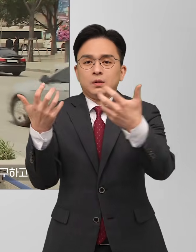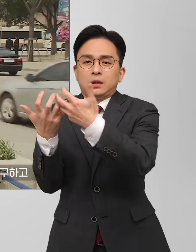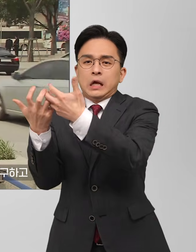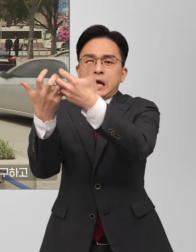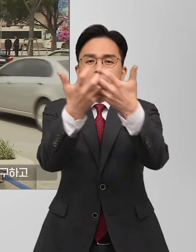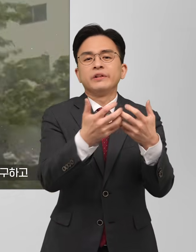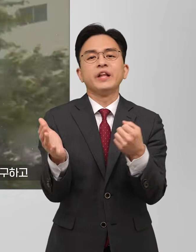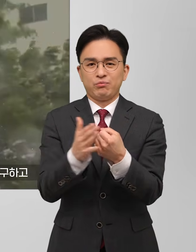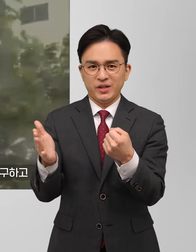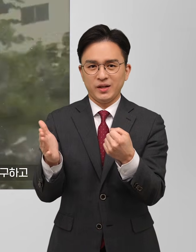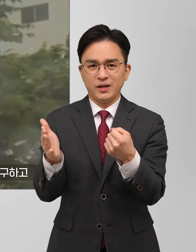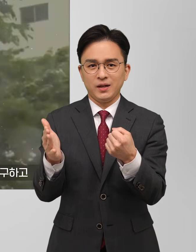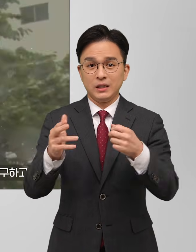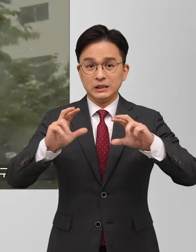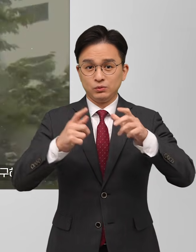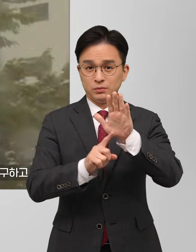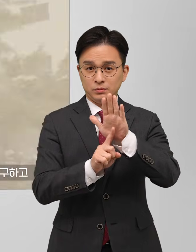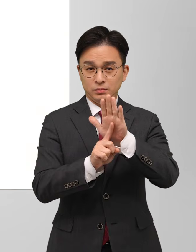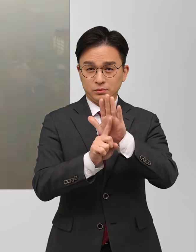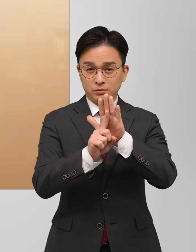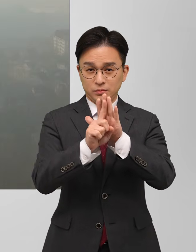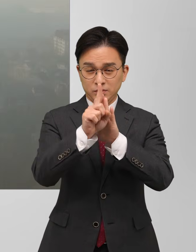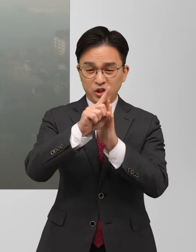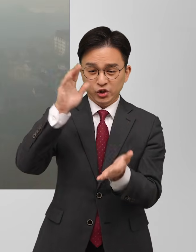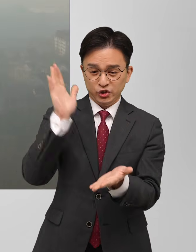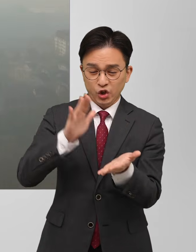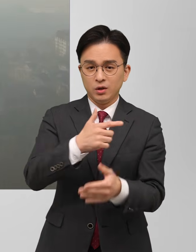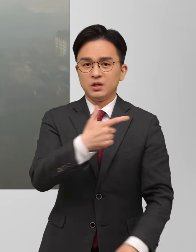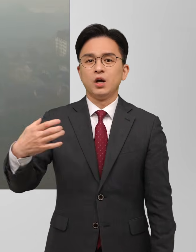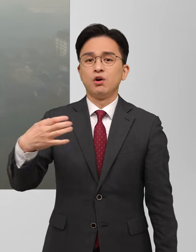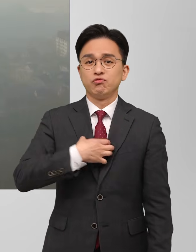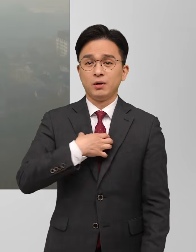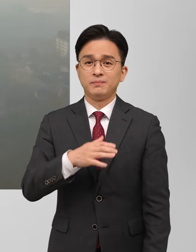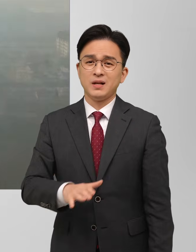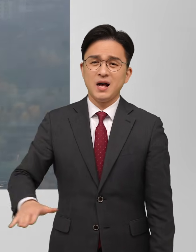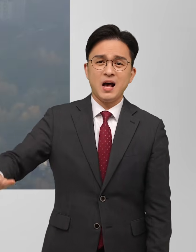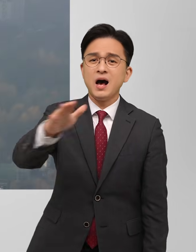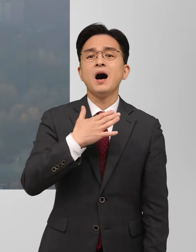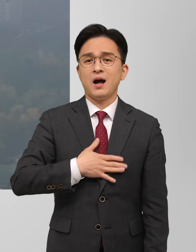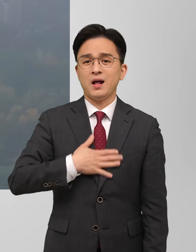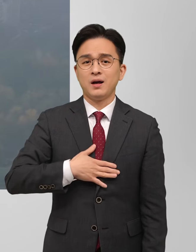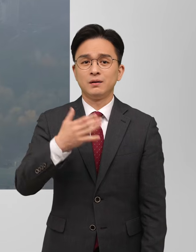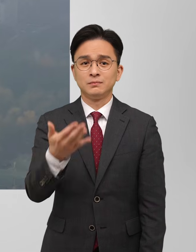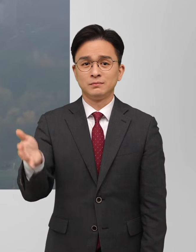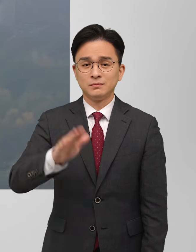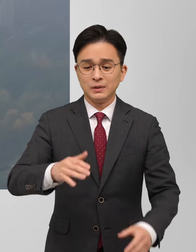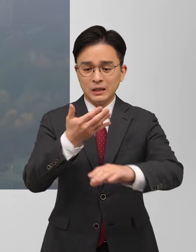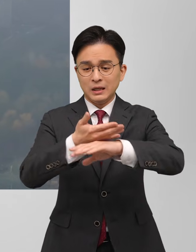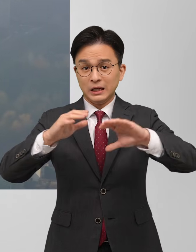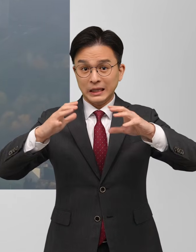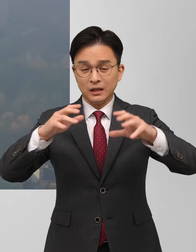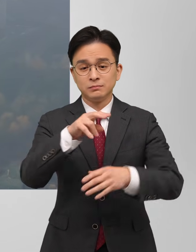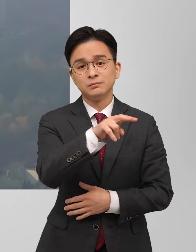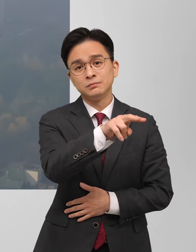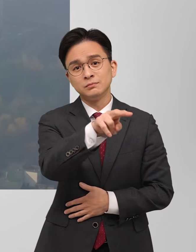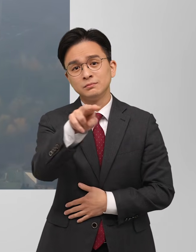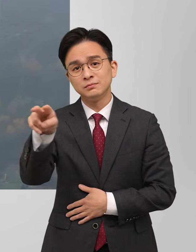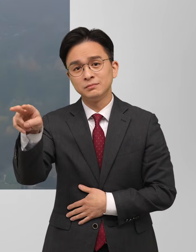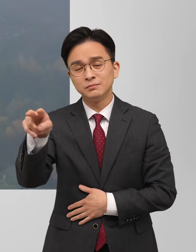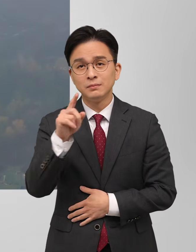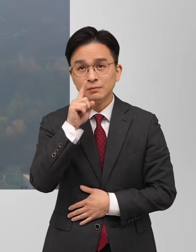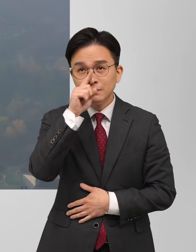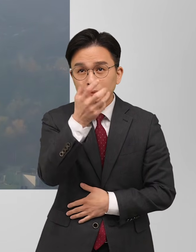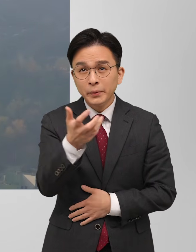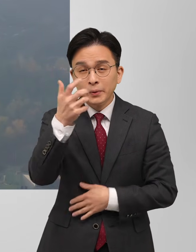존속에 위협이 될 수 있다는 분석에도 불구하고 왜 그러면 국가들이 지금까지 온실가스 감축에 적극적으로 나서지